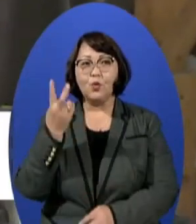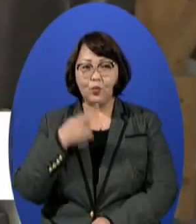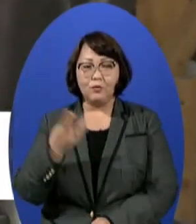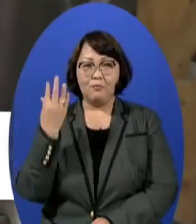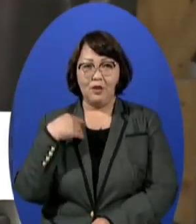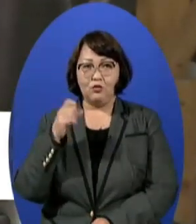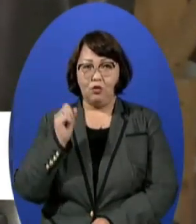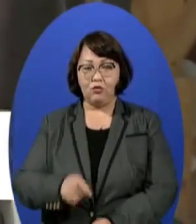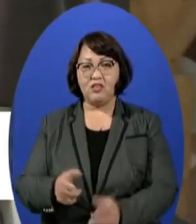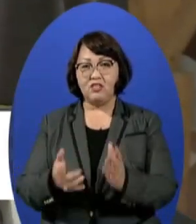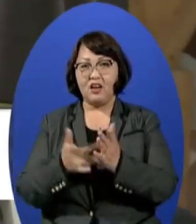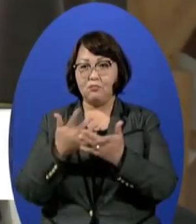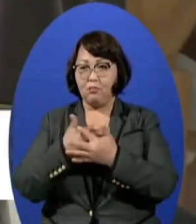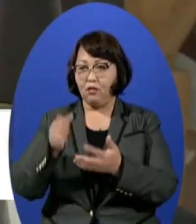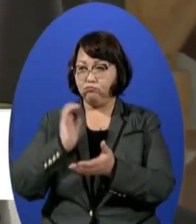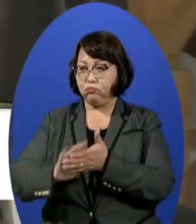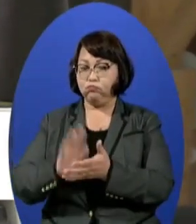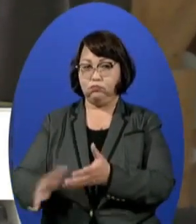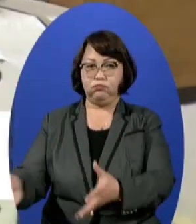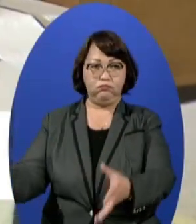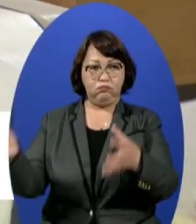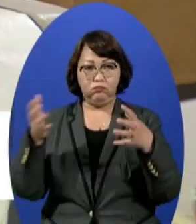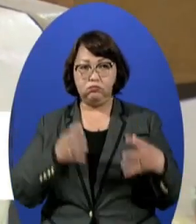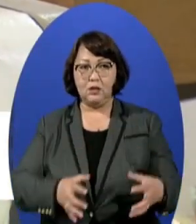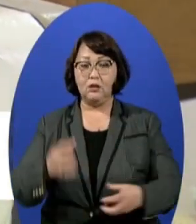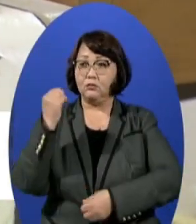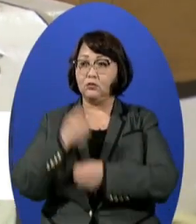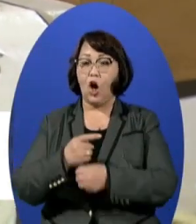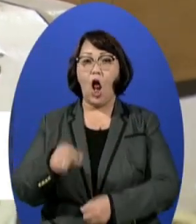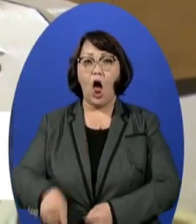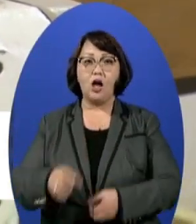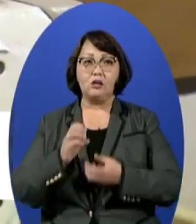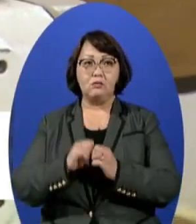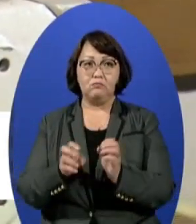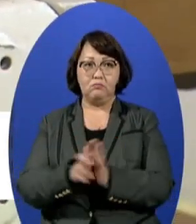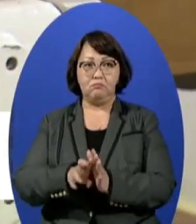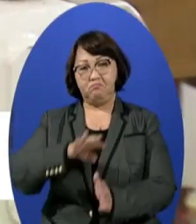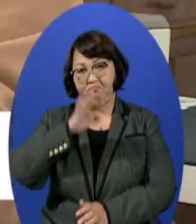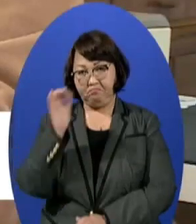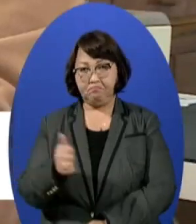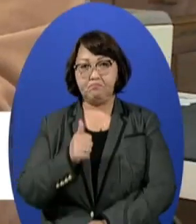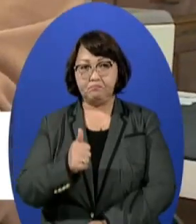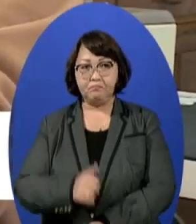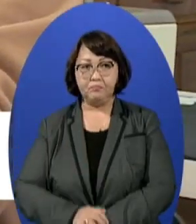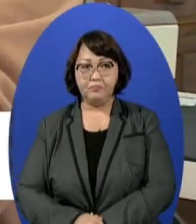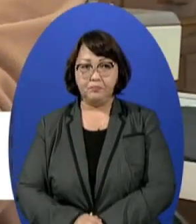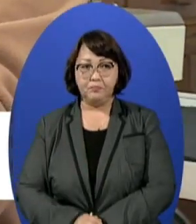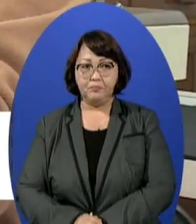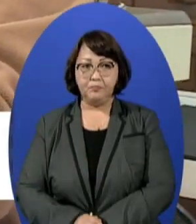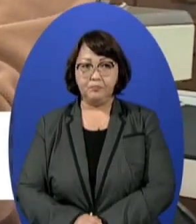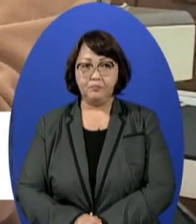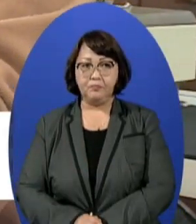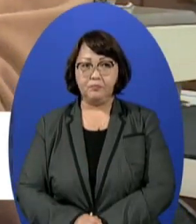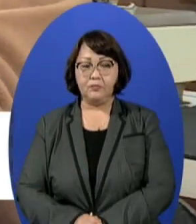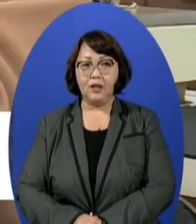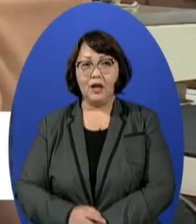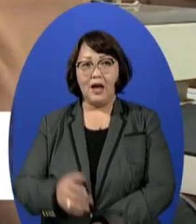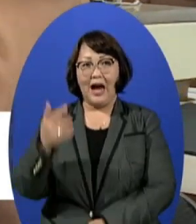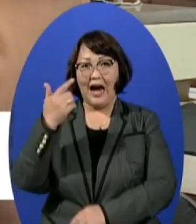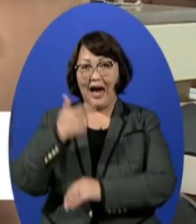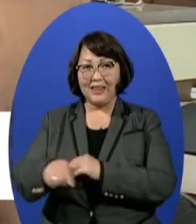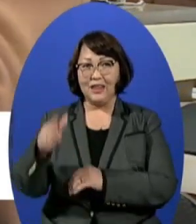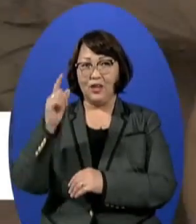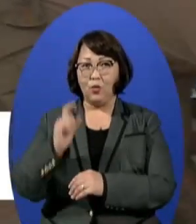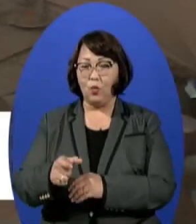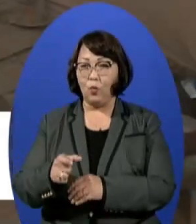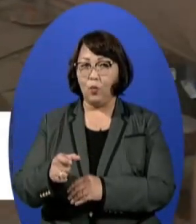эднийх бүх техник хэрэгслийг худалдаж авсан ямар ч цахиалгыг давх хэмжээнд хүрсэн гэдгийг хэлж байна. Гадны хүнээс илүү одоо